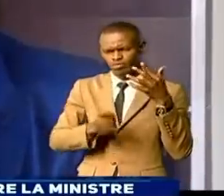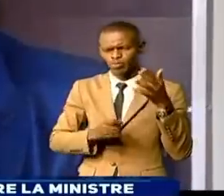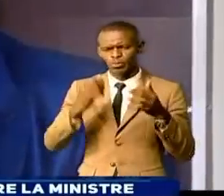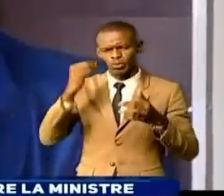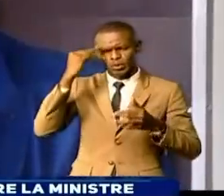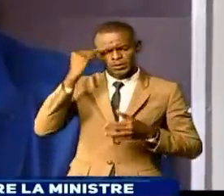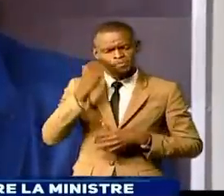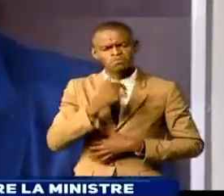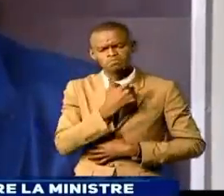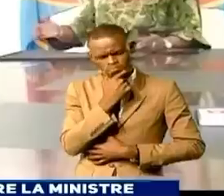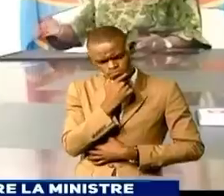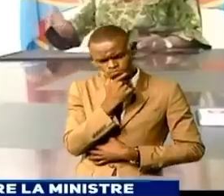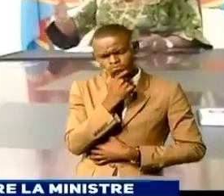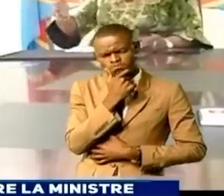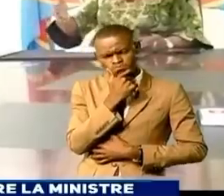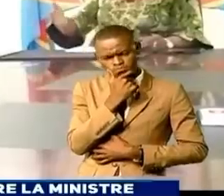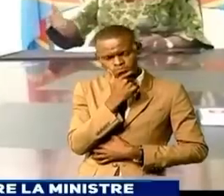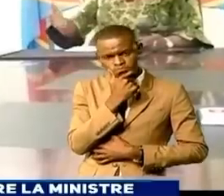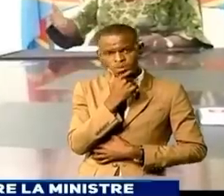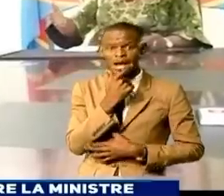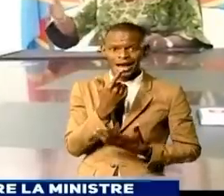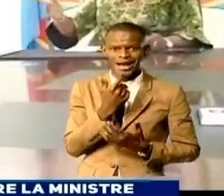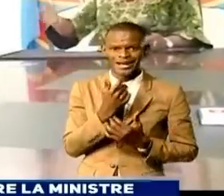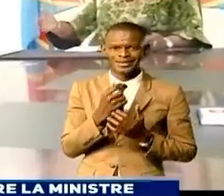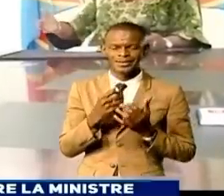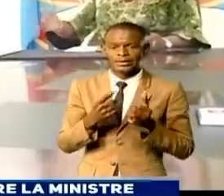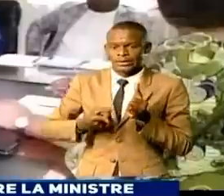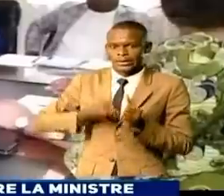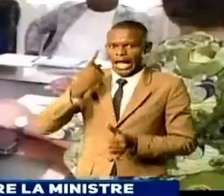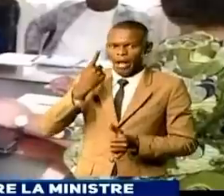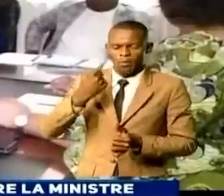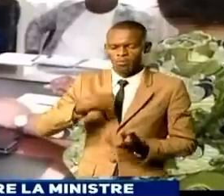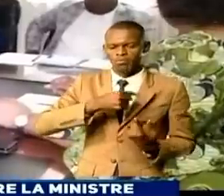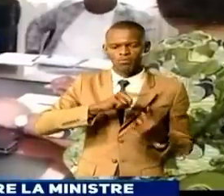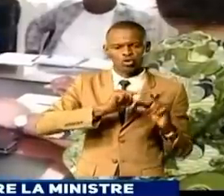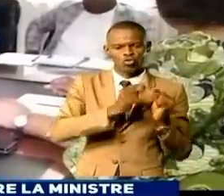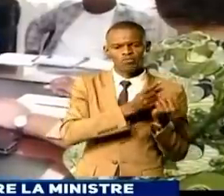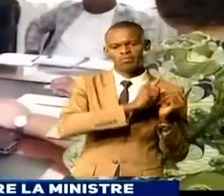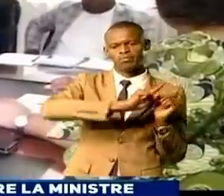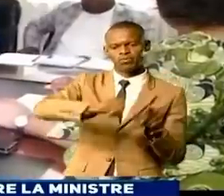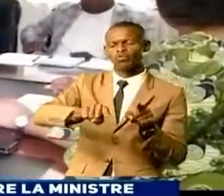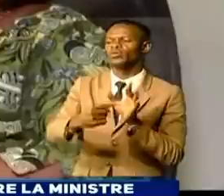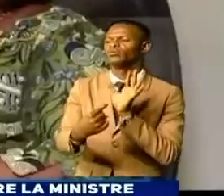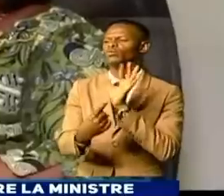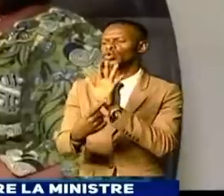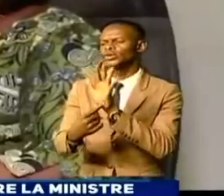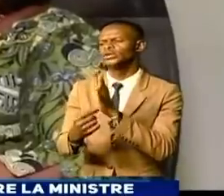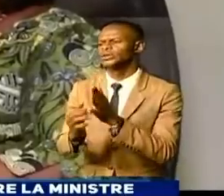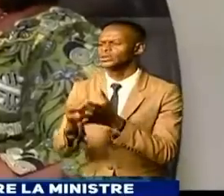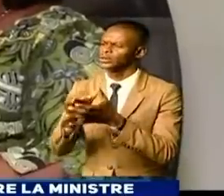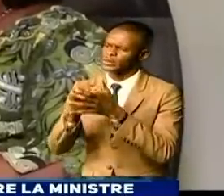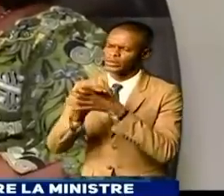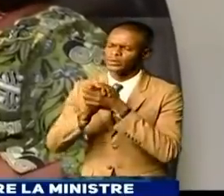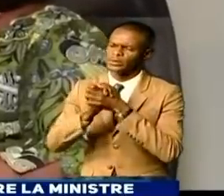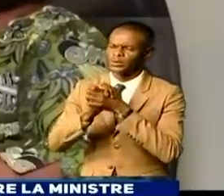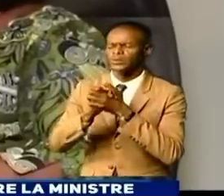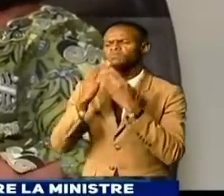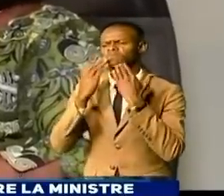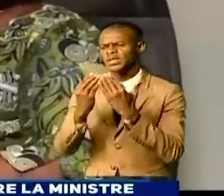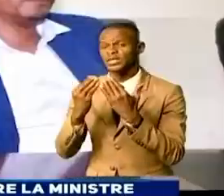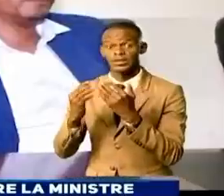présentation des civilités, puisque depuis que la ministre d'État, ministre de la Justice et garde des Sceaux, Rose Mutombo a été portée à la tête de ces